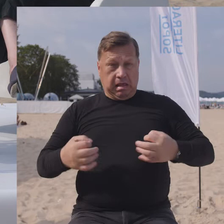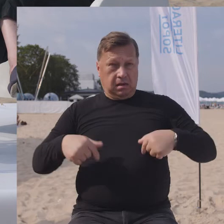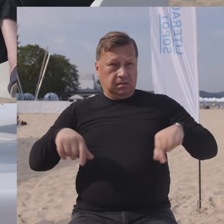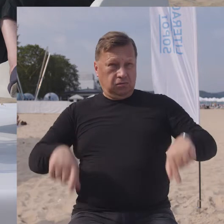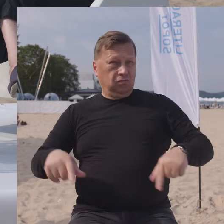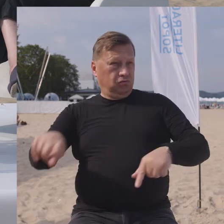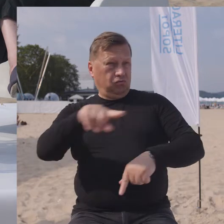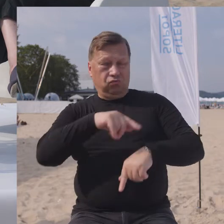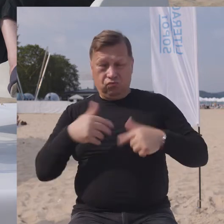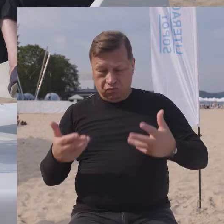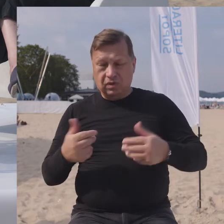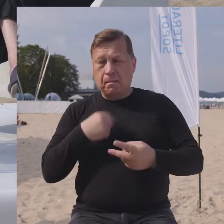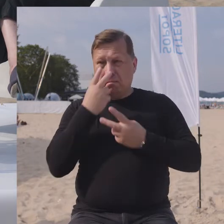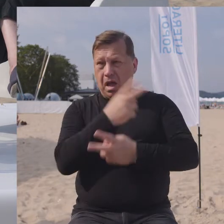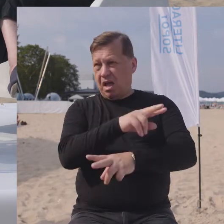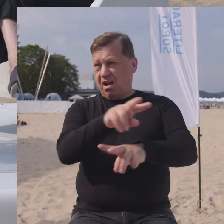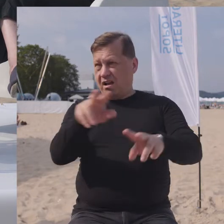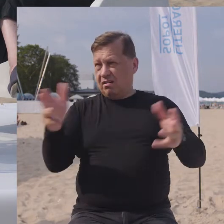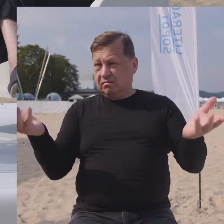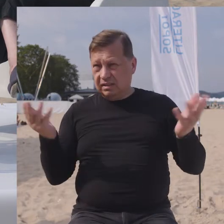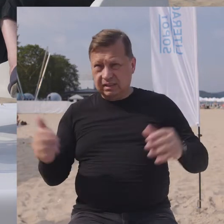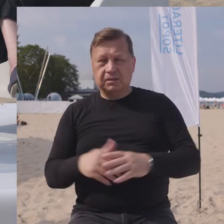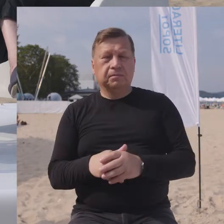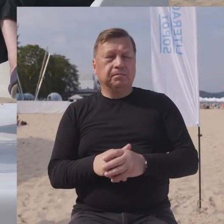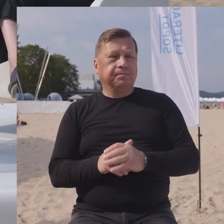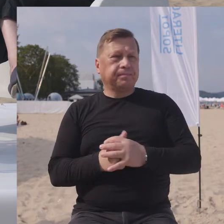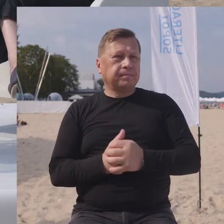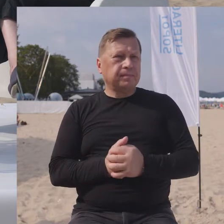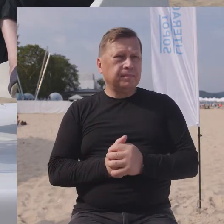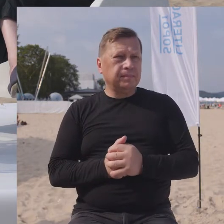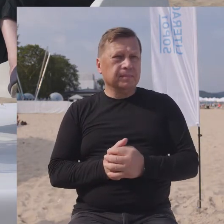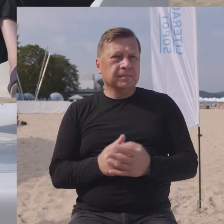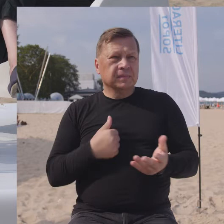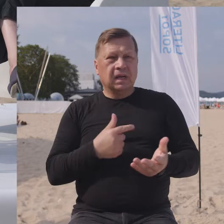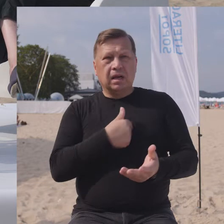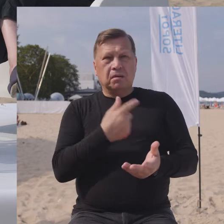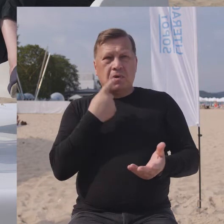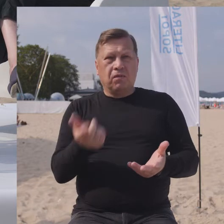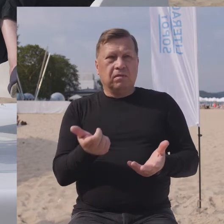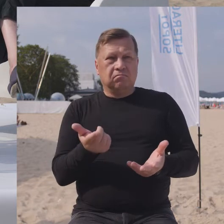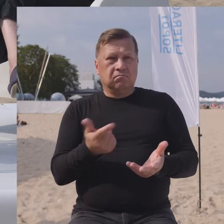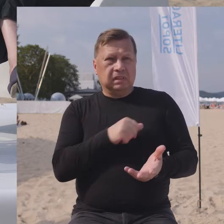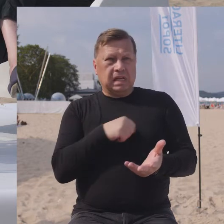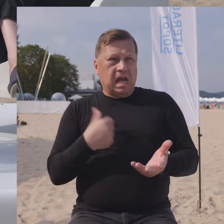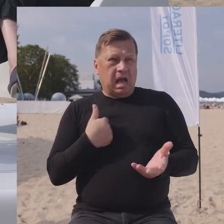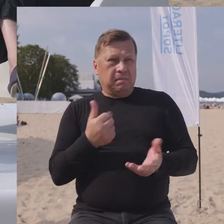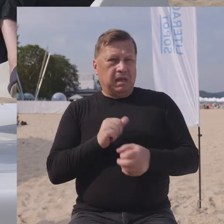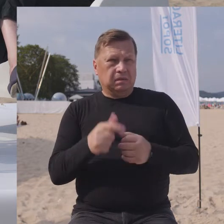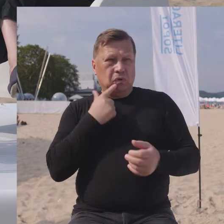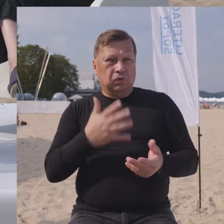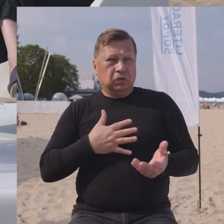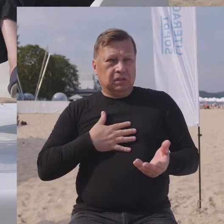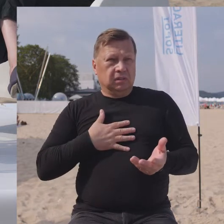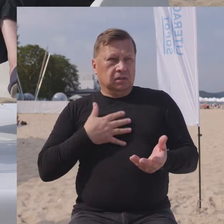z Państwem na plaży i patrzę na finalne dzieło, to sama jestem zdumiona. Z drugiej zaś